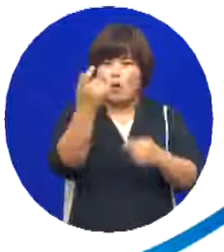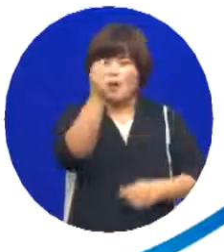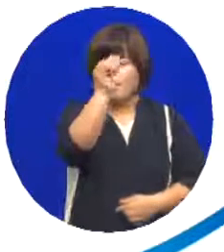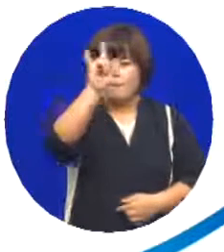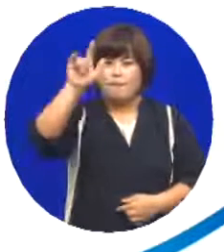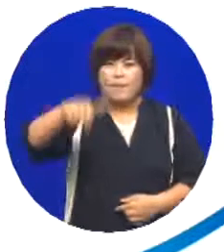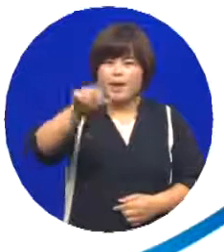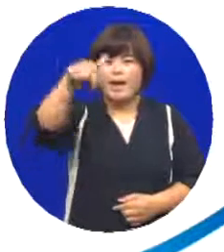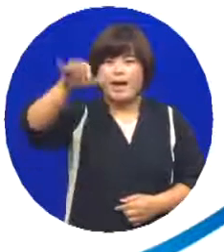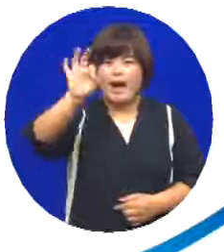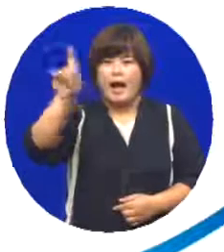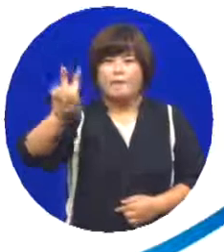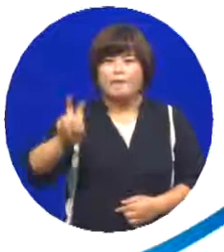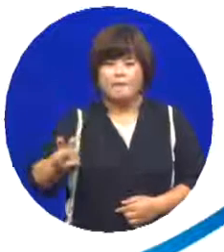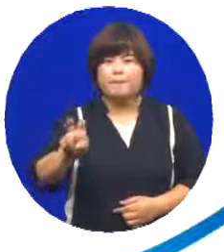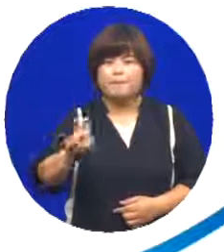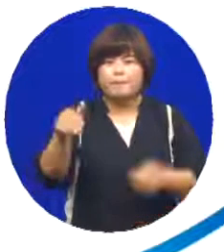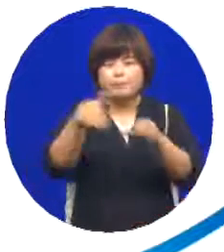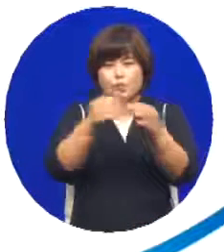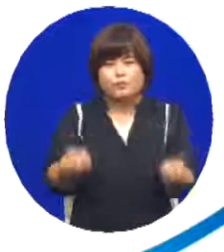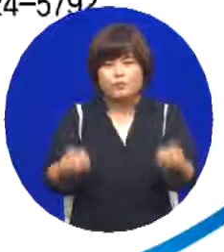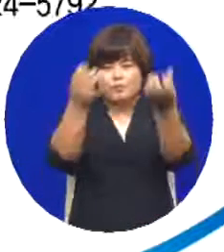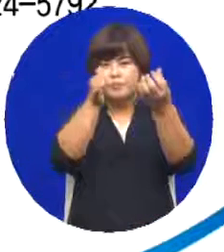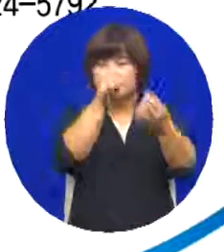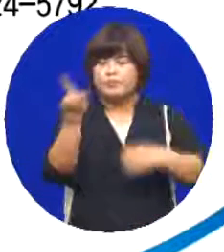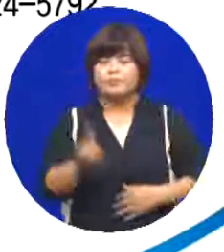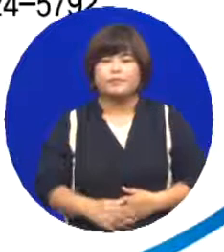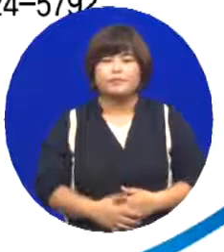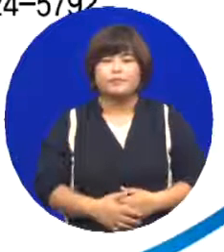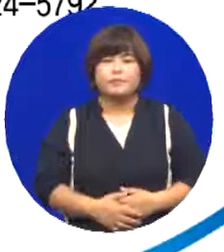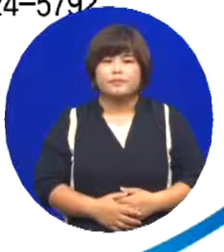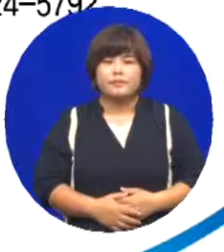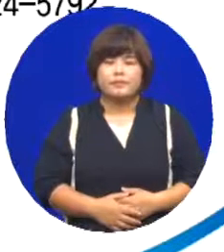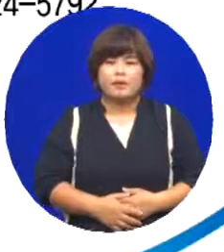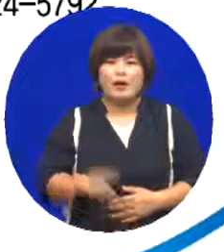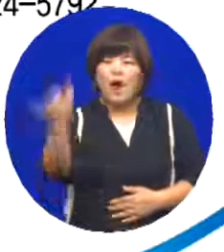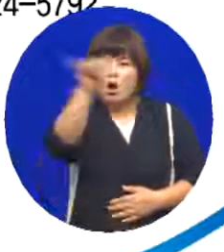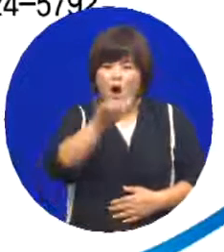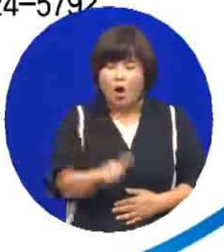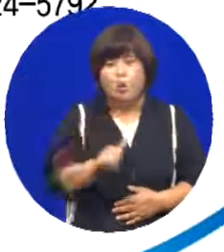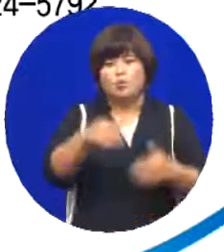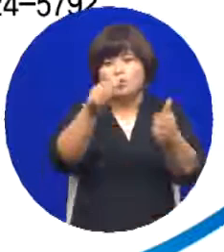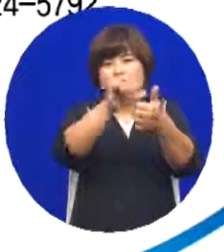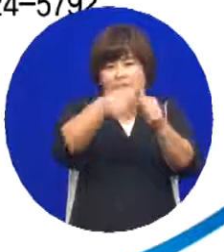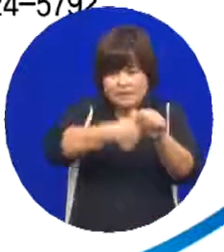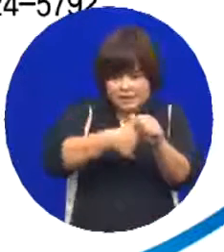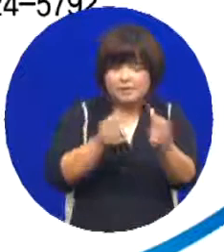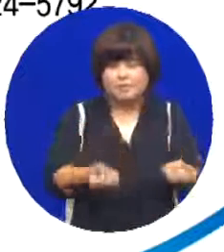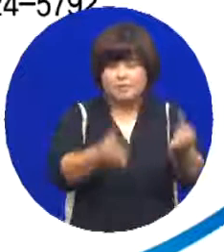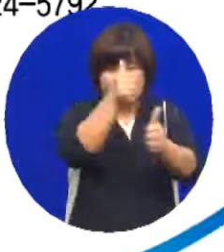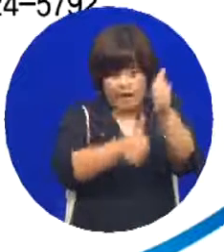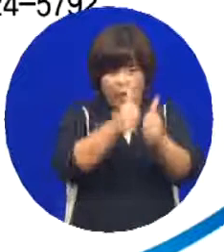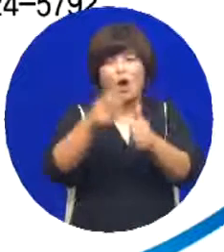제4회 백암 백중 문화제가 오는 29일 백암면 주민자치센터 일원에서 열립니다. 전국 장사 씨름 대회,